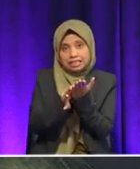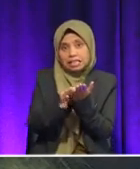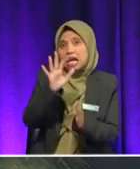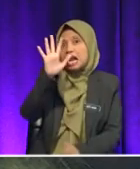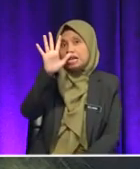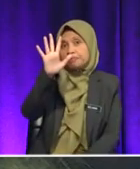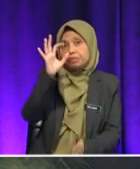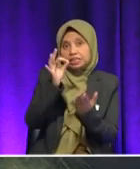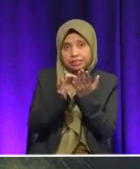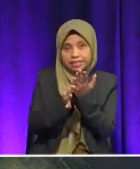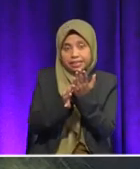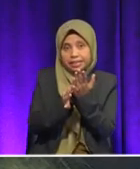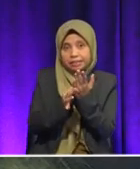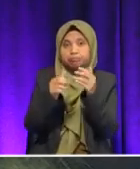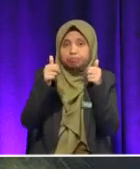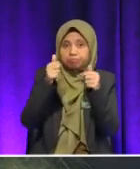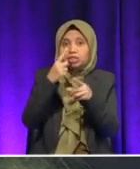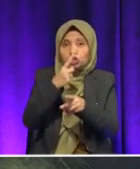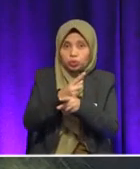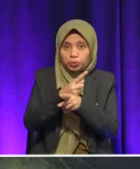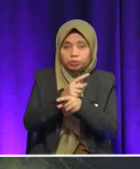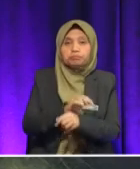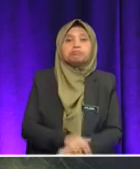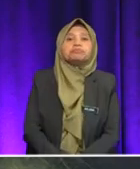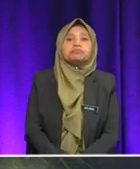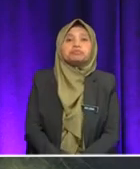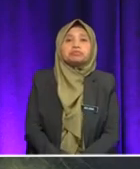Nah kita nih ya betul betul